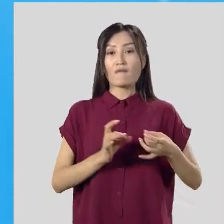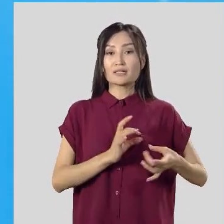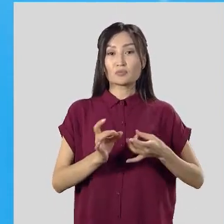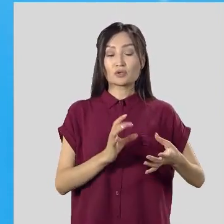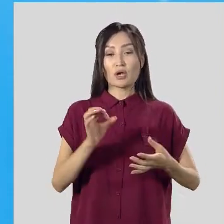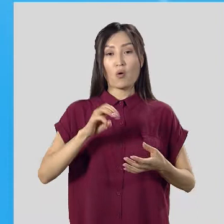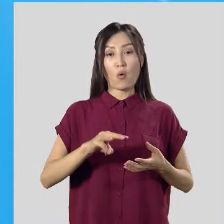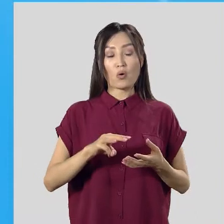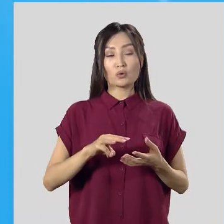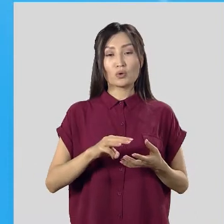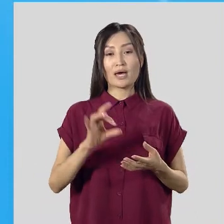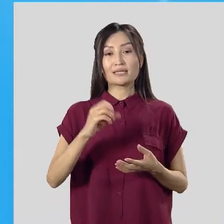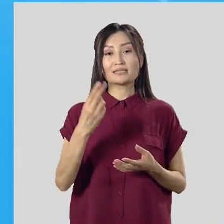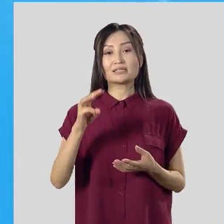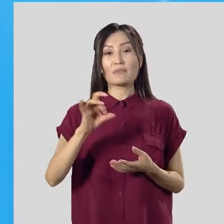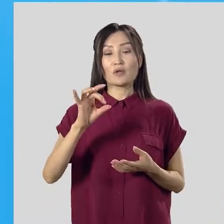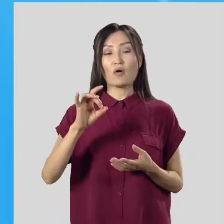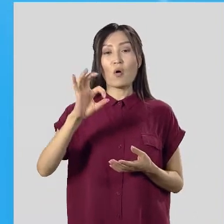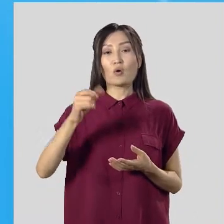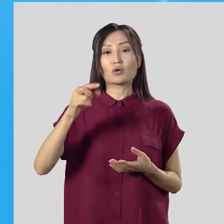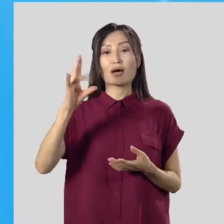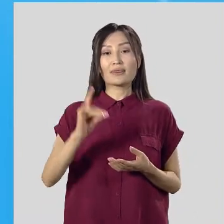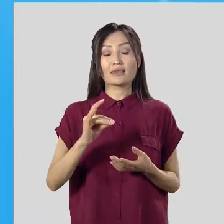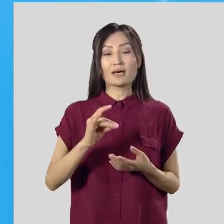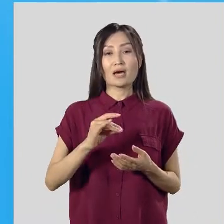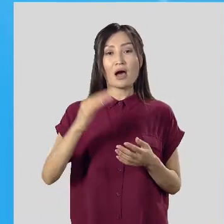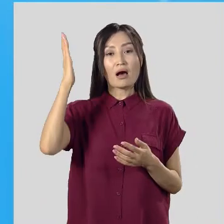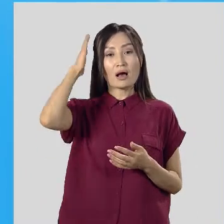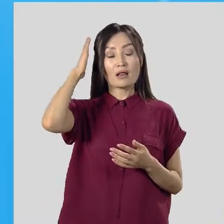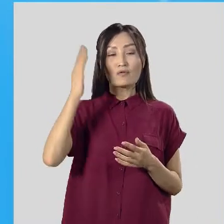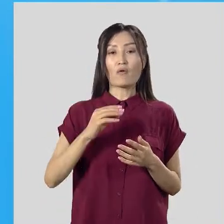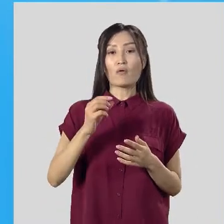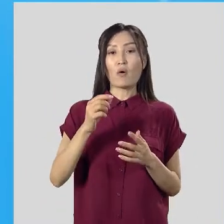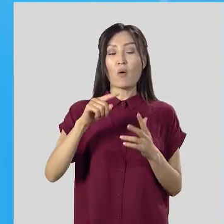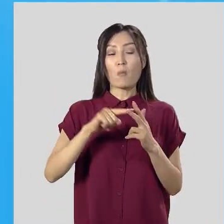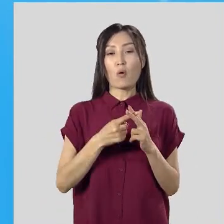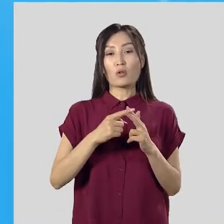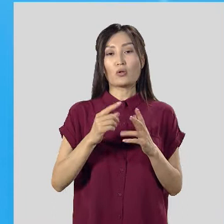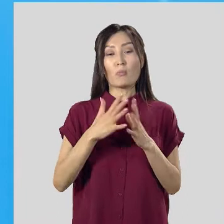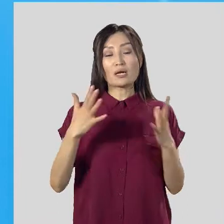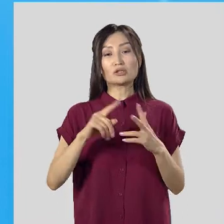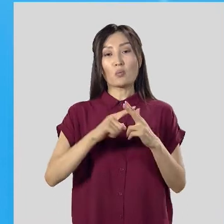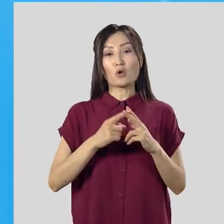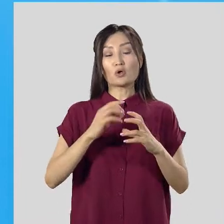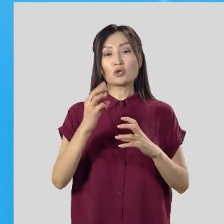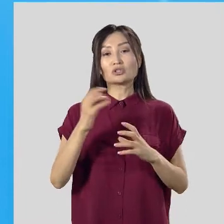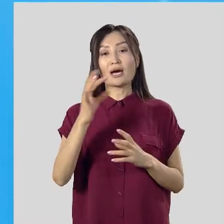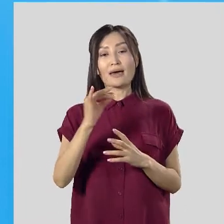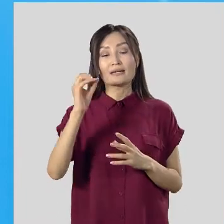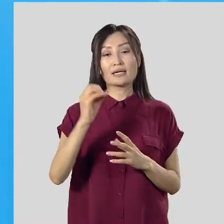от рецепторов органов в кору больших полушарий головного мозга. При этом